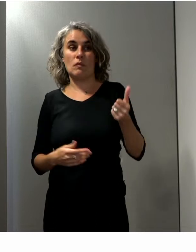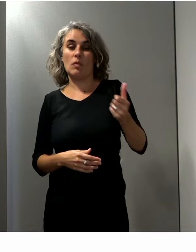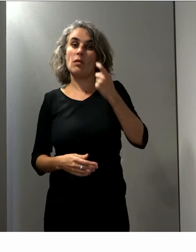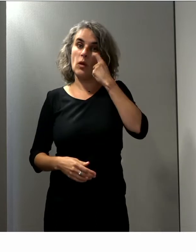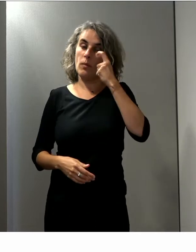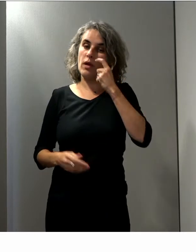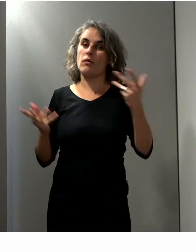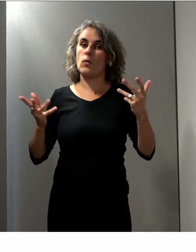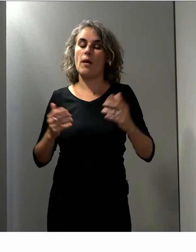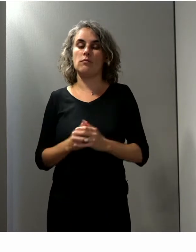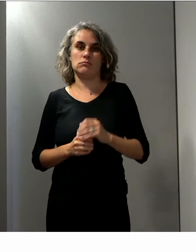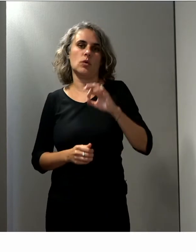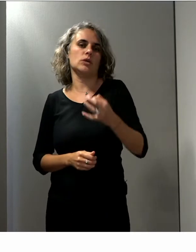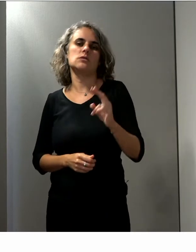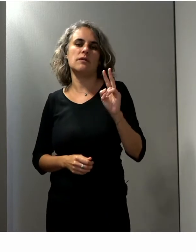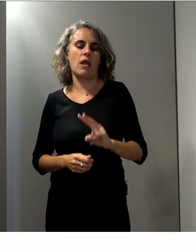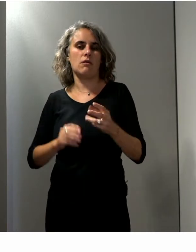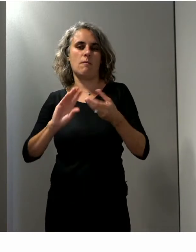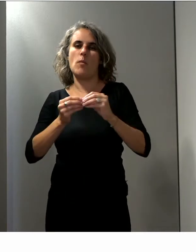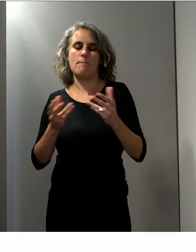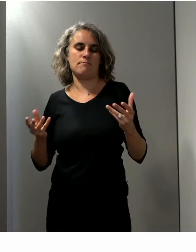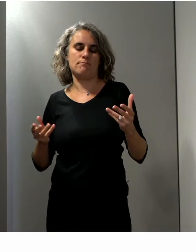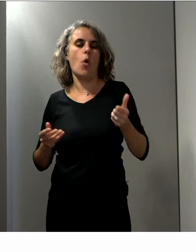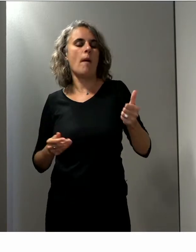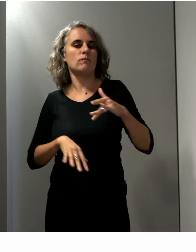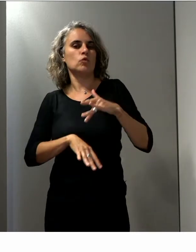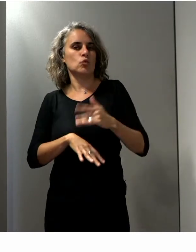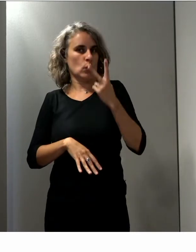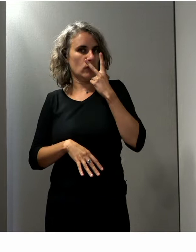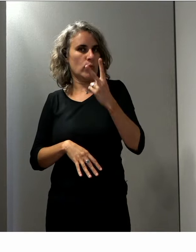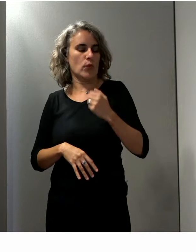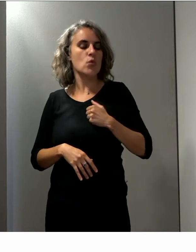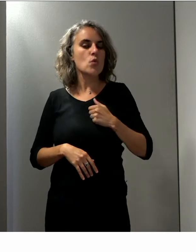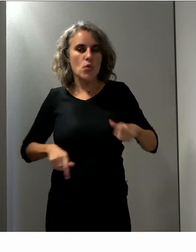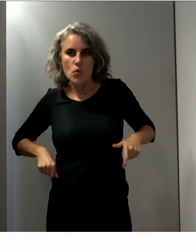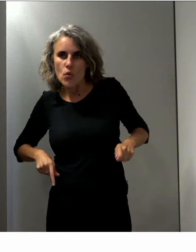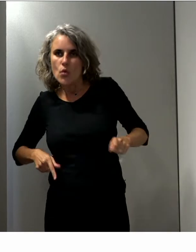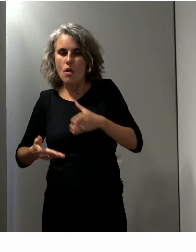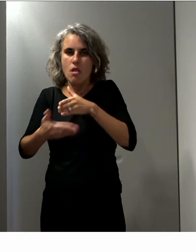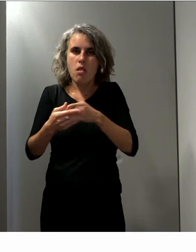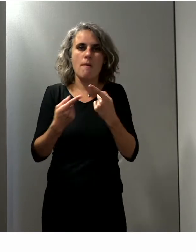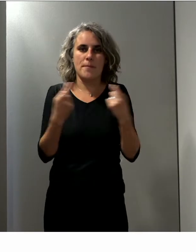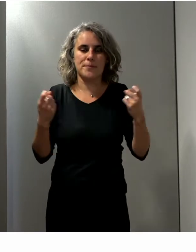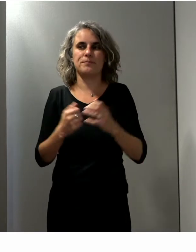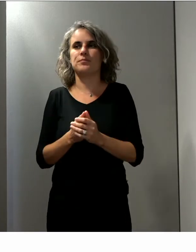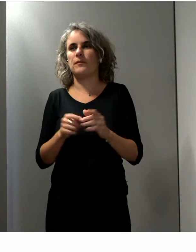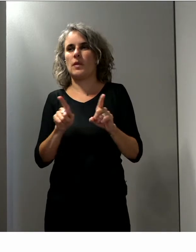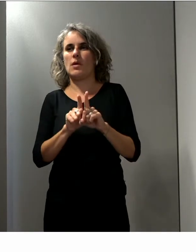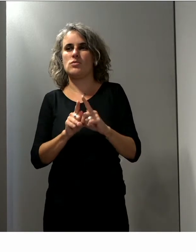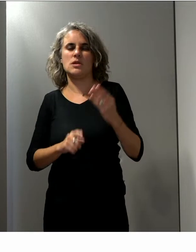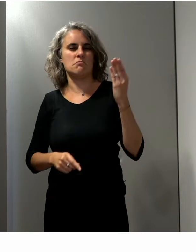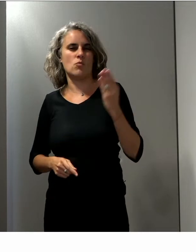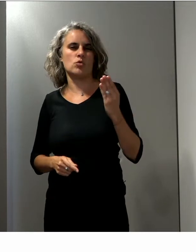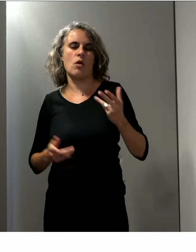rendus compte qu'effectivement il y avait ces problématiques qu'ils avaient observées sur le terrain de mobilité, et qu'il y avait aussi un besoin